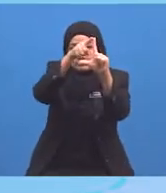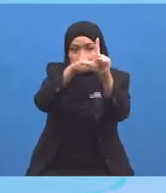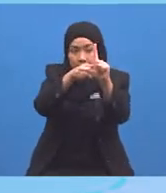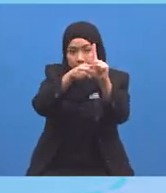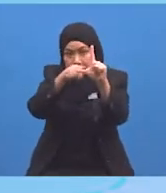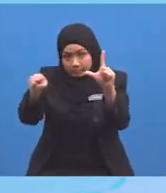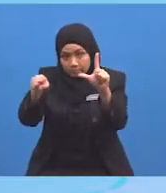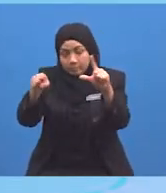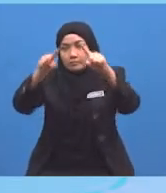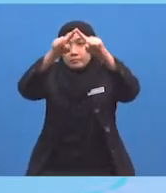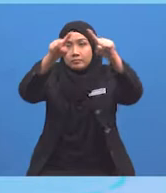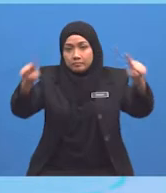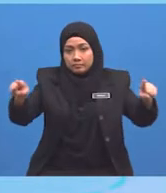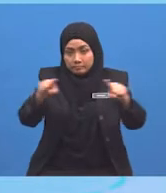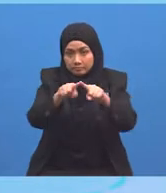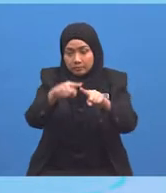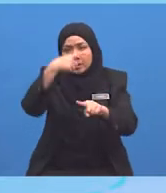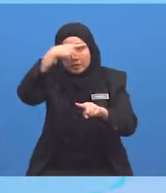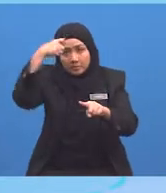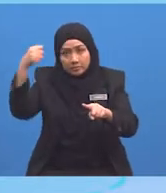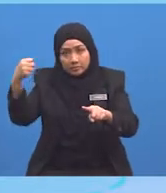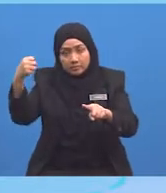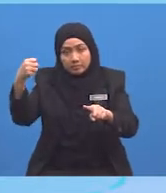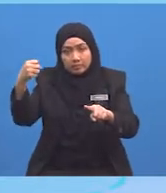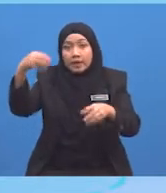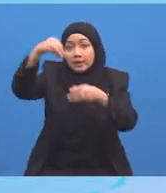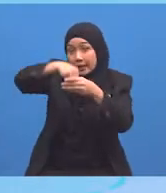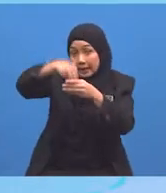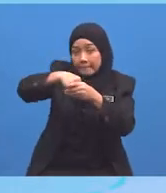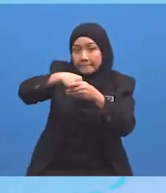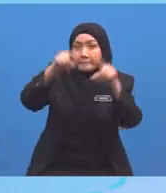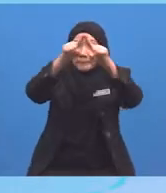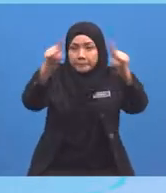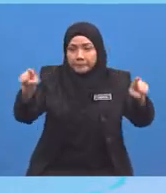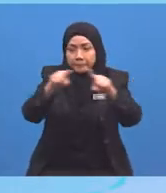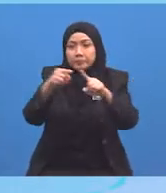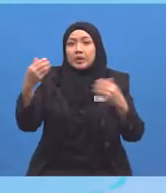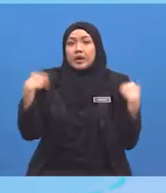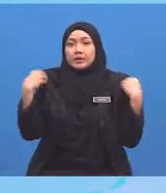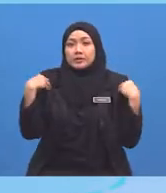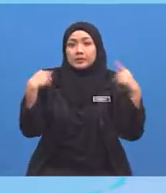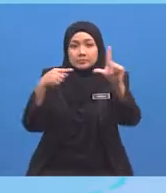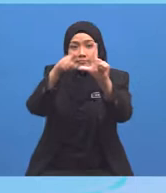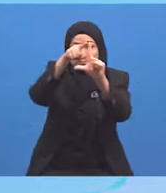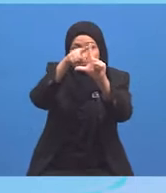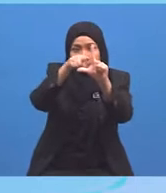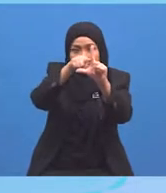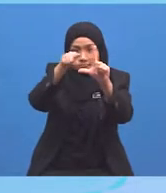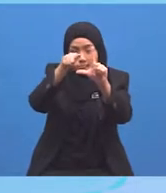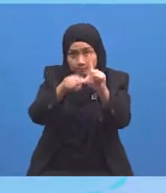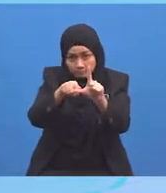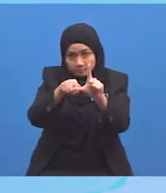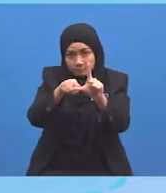mana satu daripada sudut dalam segitiga ialah sudut tegak,